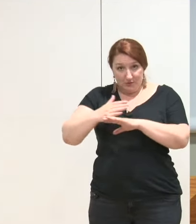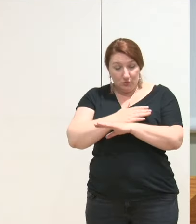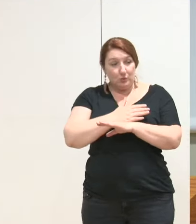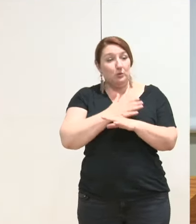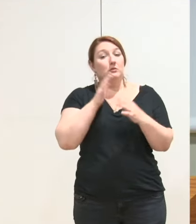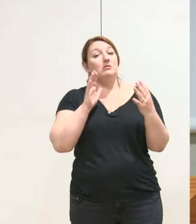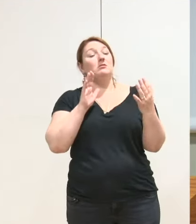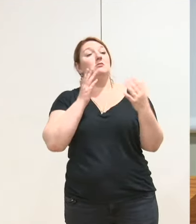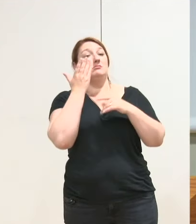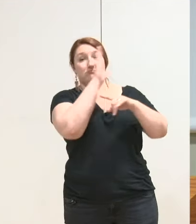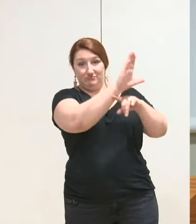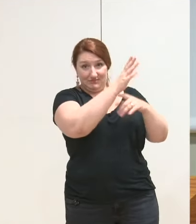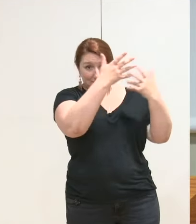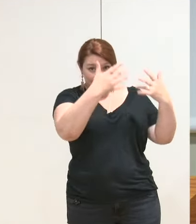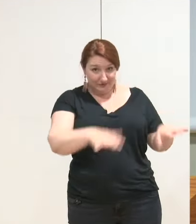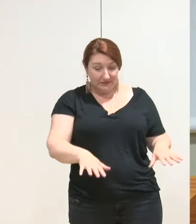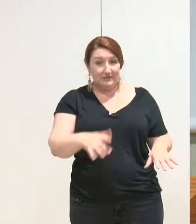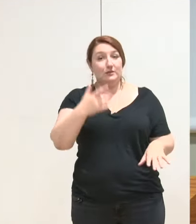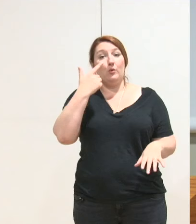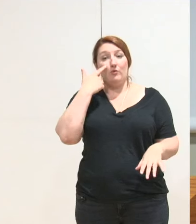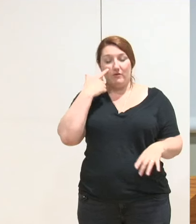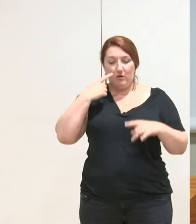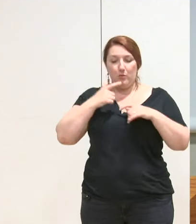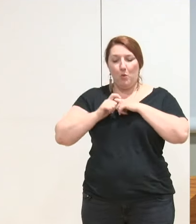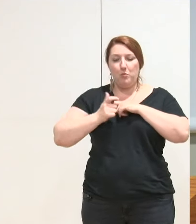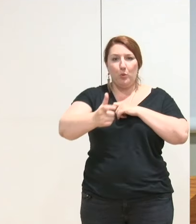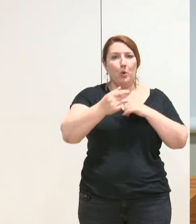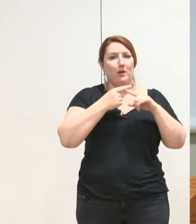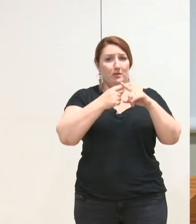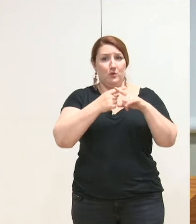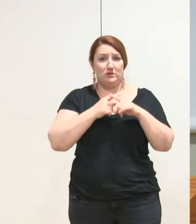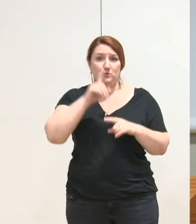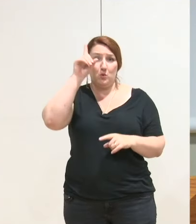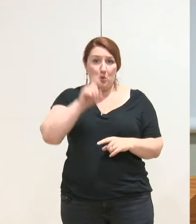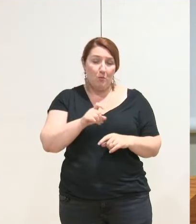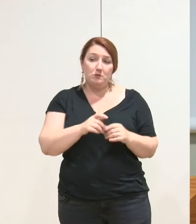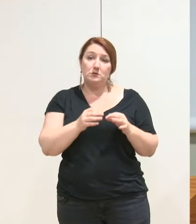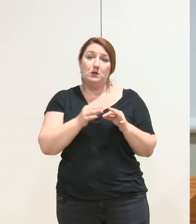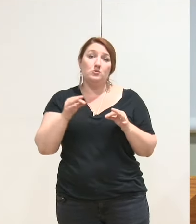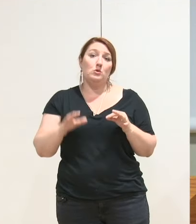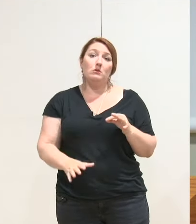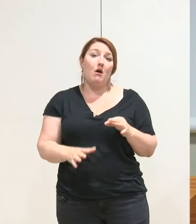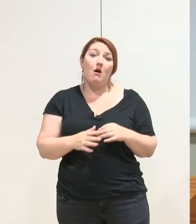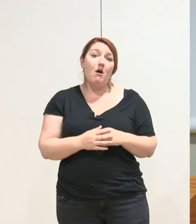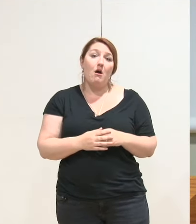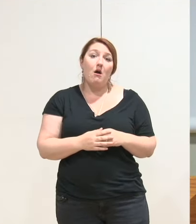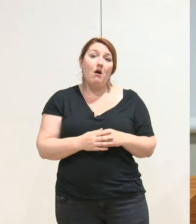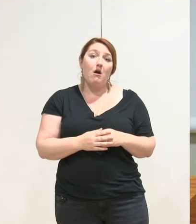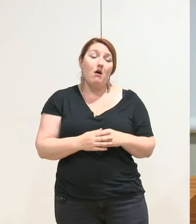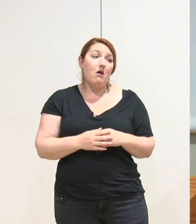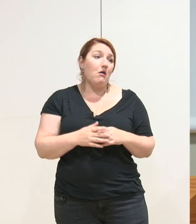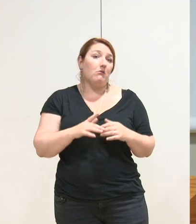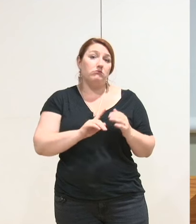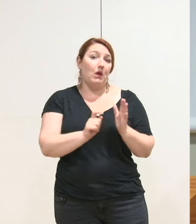négociation du protocole s'entamera et cela durera le le le